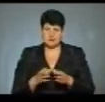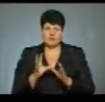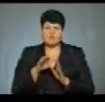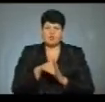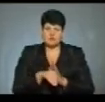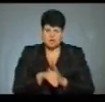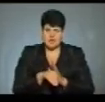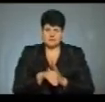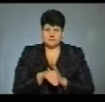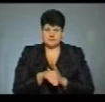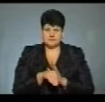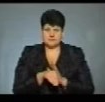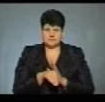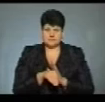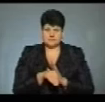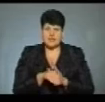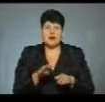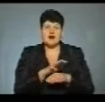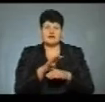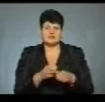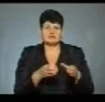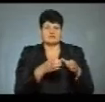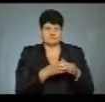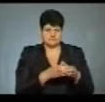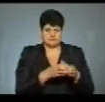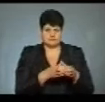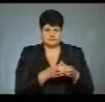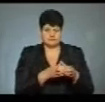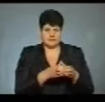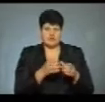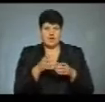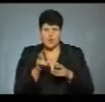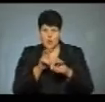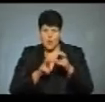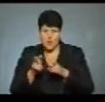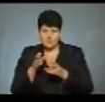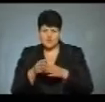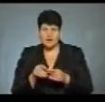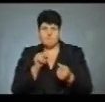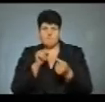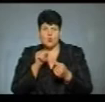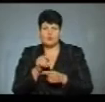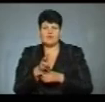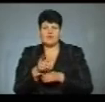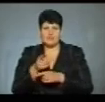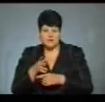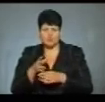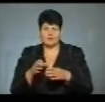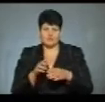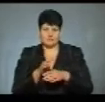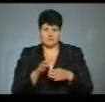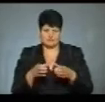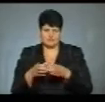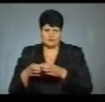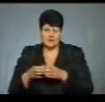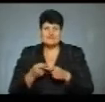себе і артилерійські дивізіони, і дивізіони артилерійської розвідки, і протитанкові артилерійські підрозділи. Це ті